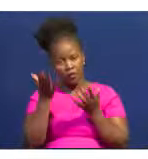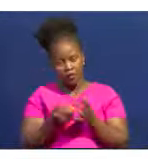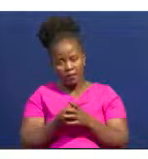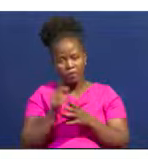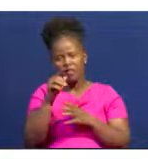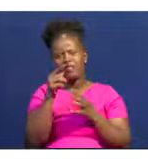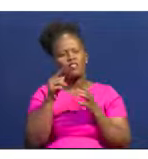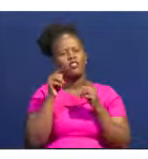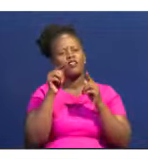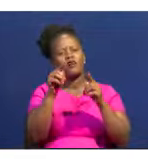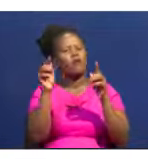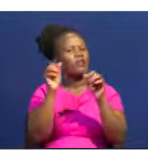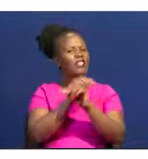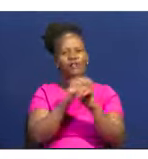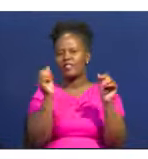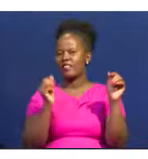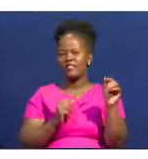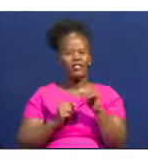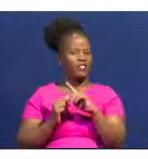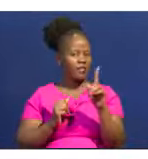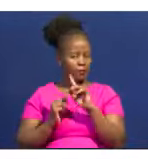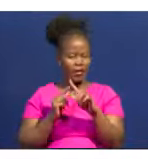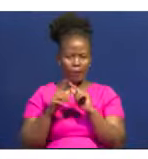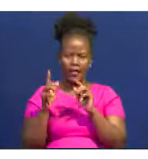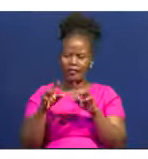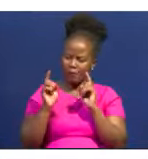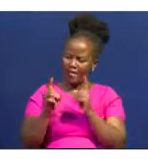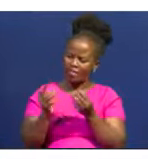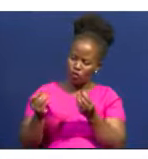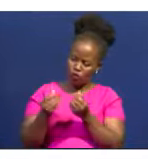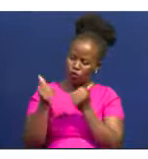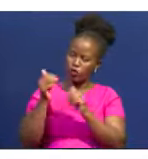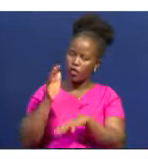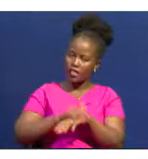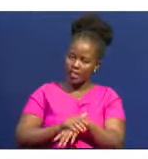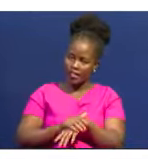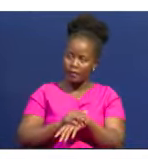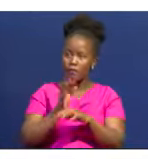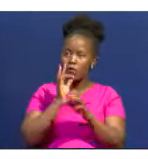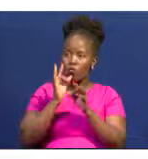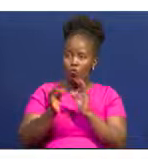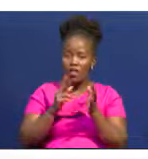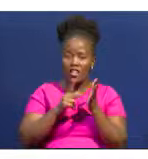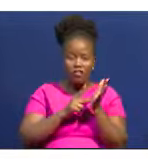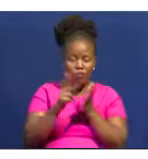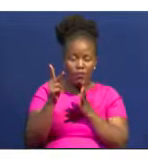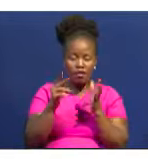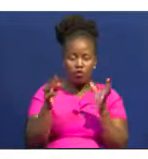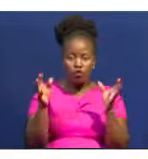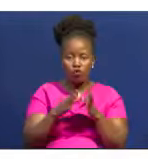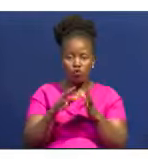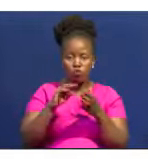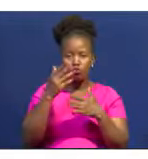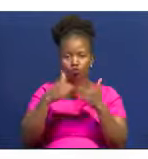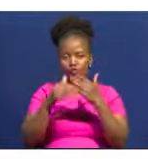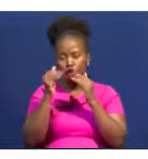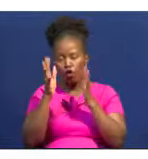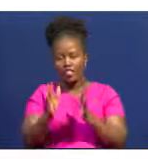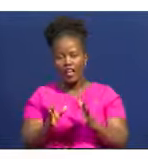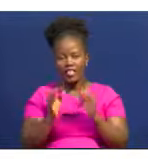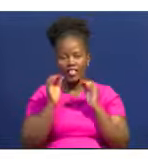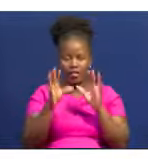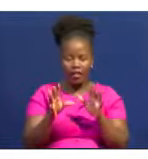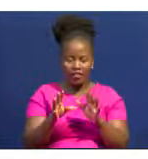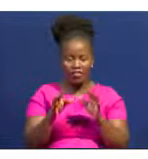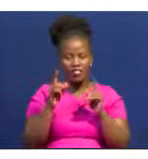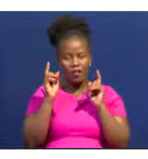president about. It is something to look for solutions for. If we can't pay our suppliers and contractors, we must look for